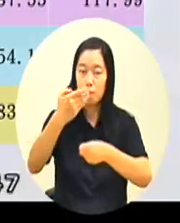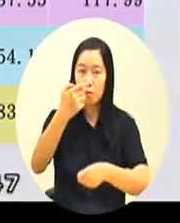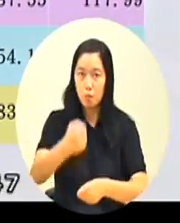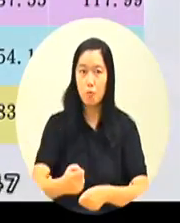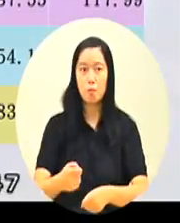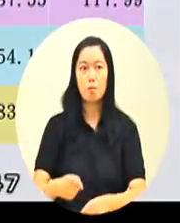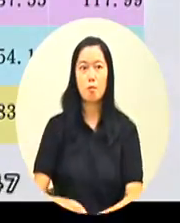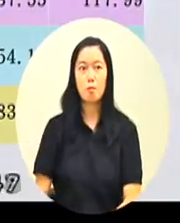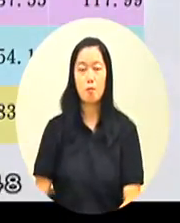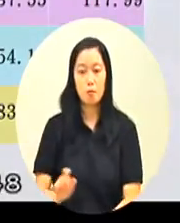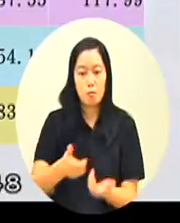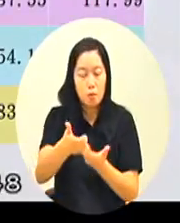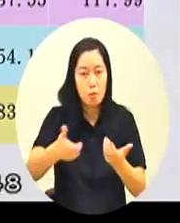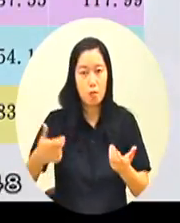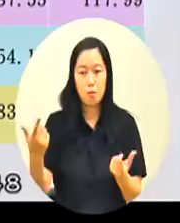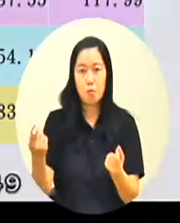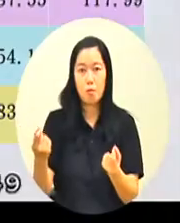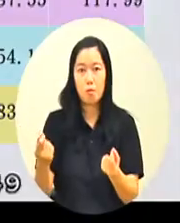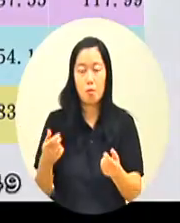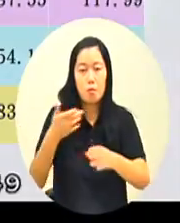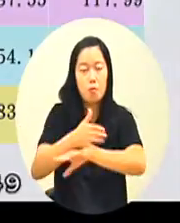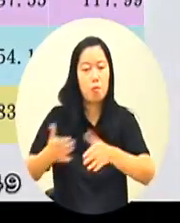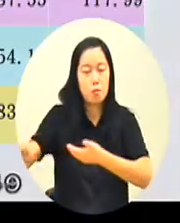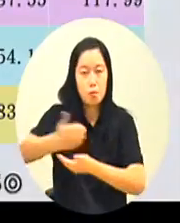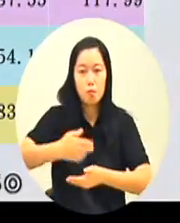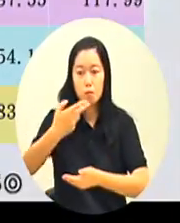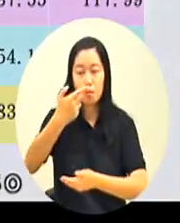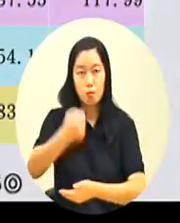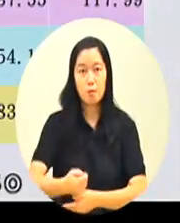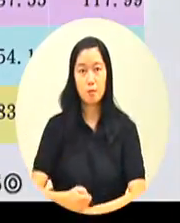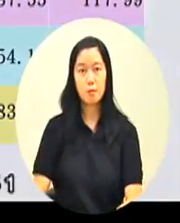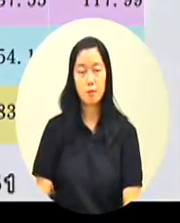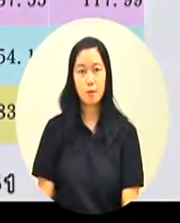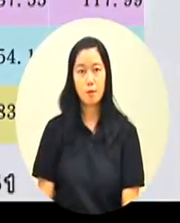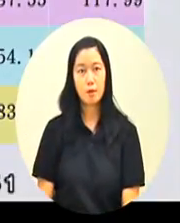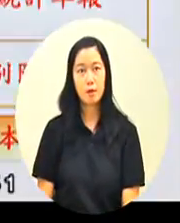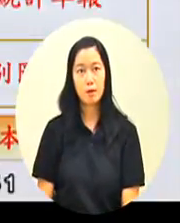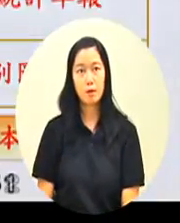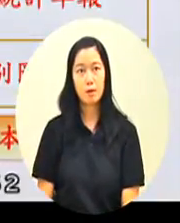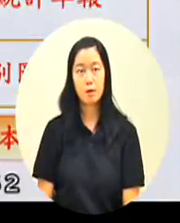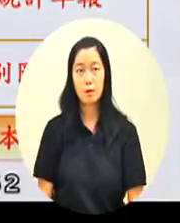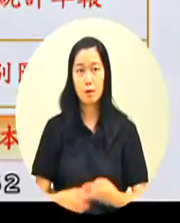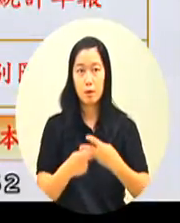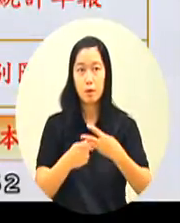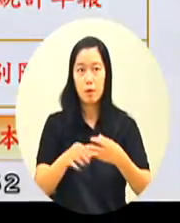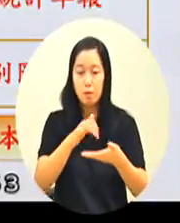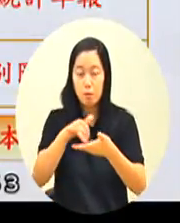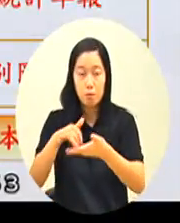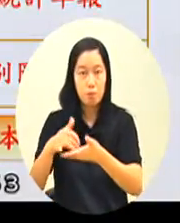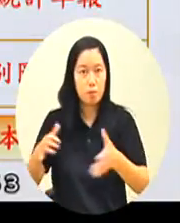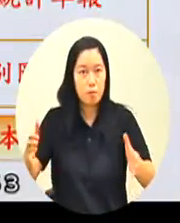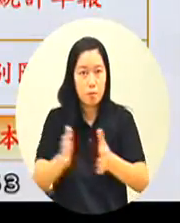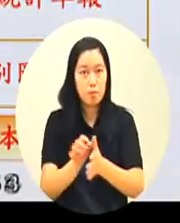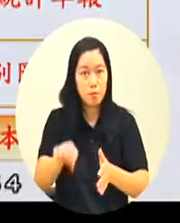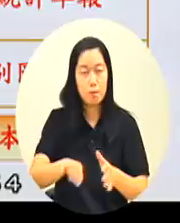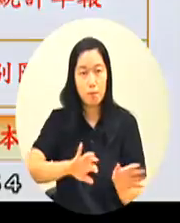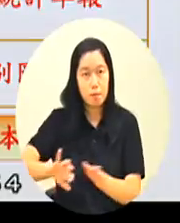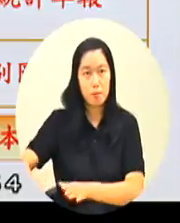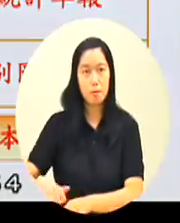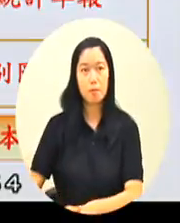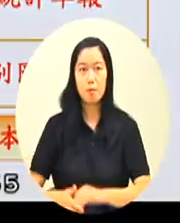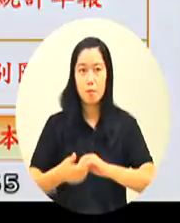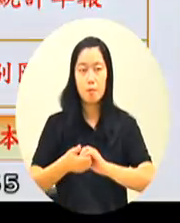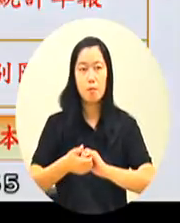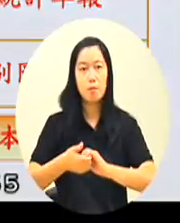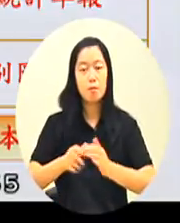基金的分配款也超收了7亿。那在第三个是统计业务的部分，是定期